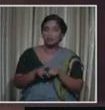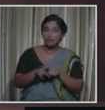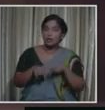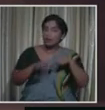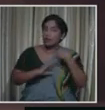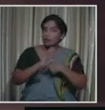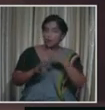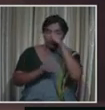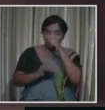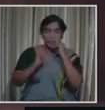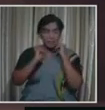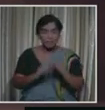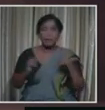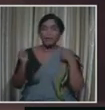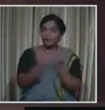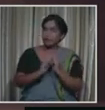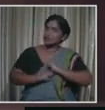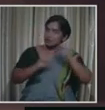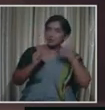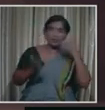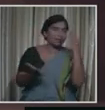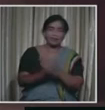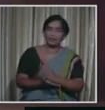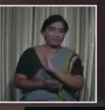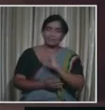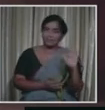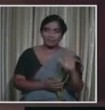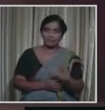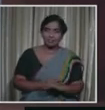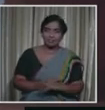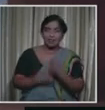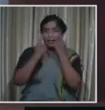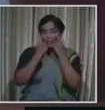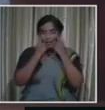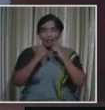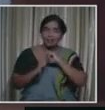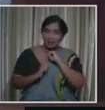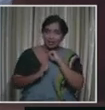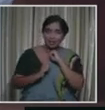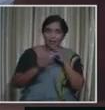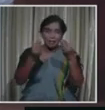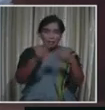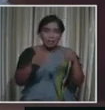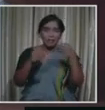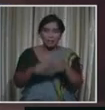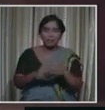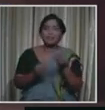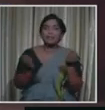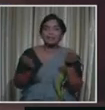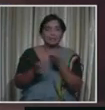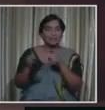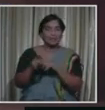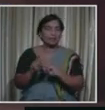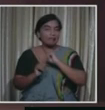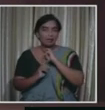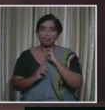Merate vanchavada dusane teriwapi satangkar no. Eka natra karani nehe. Kendri lulata nede kuda kuda nede oye